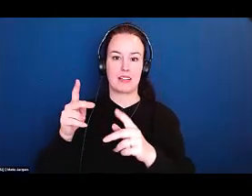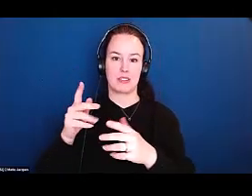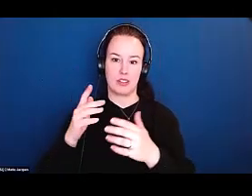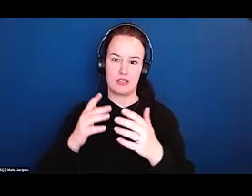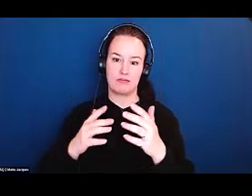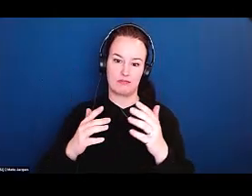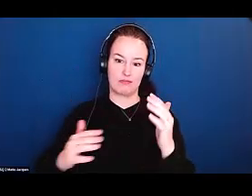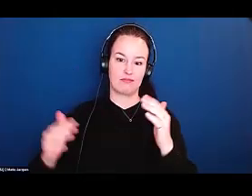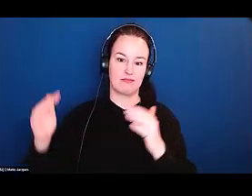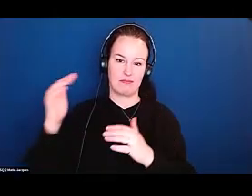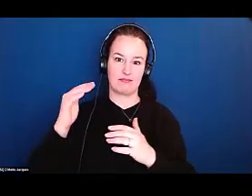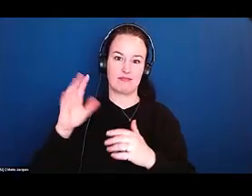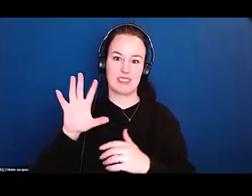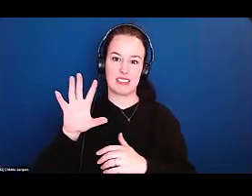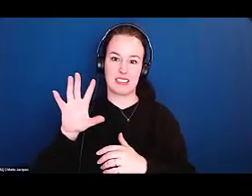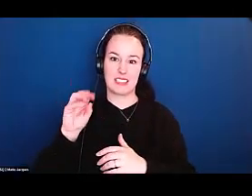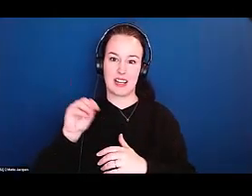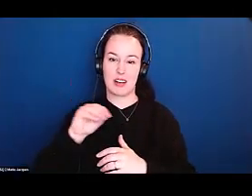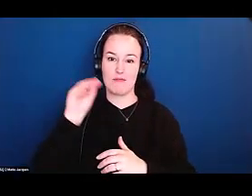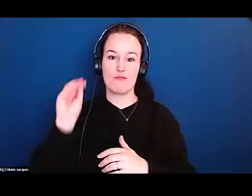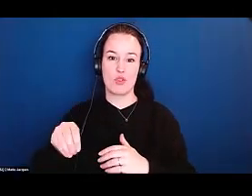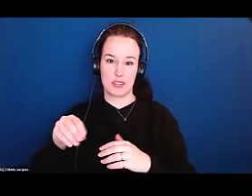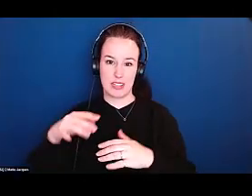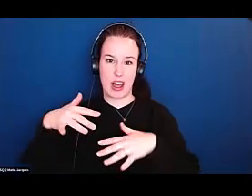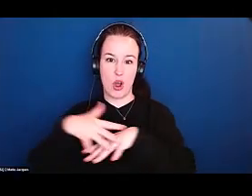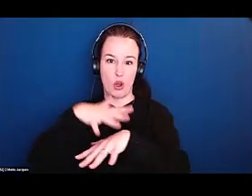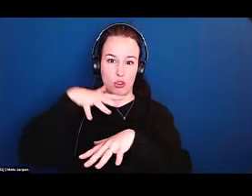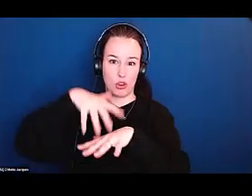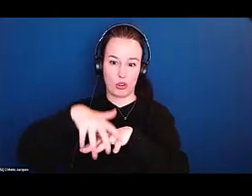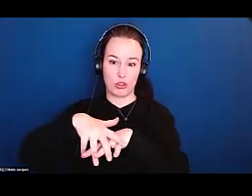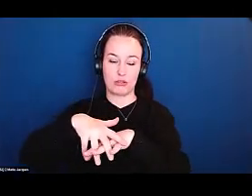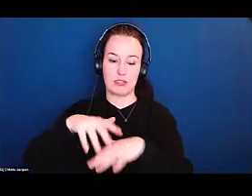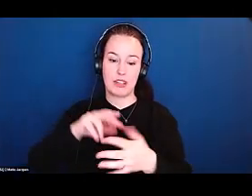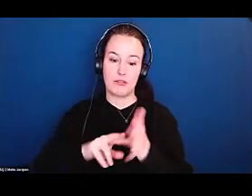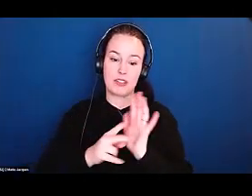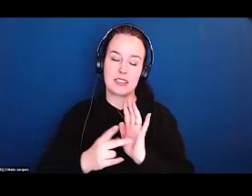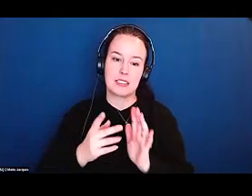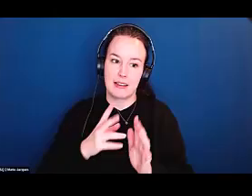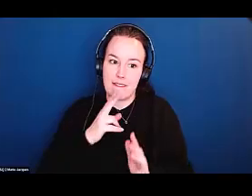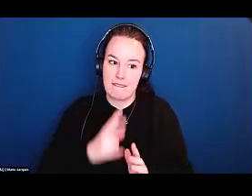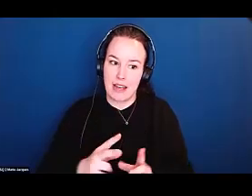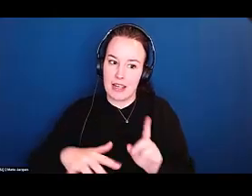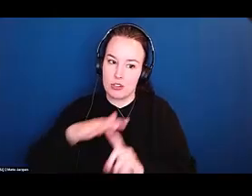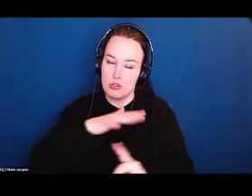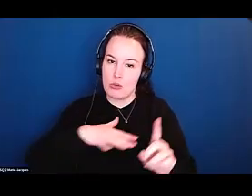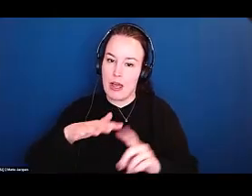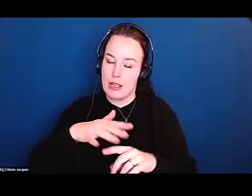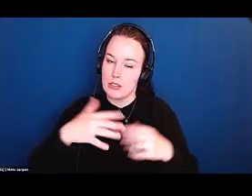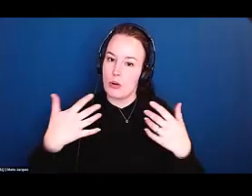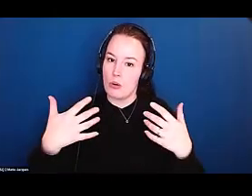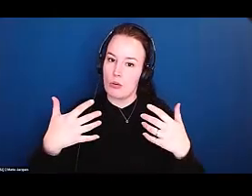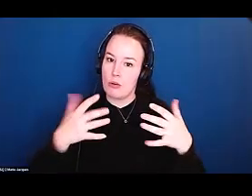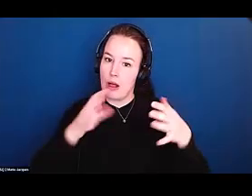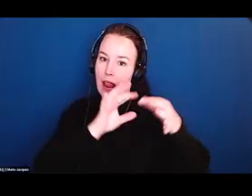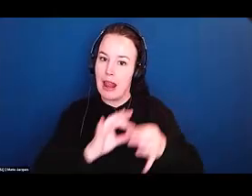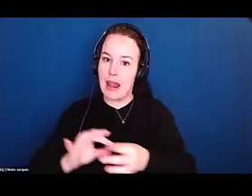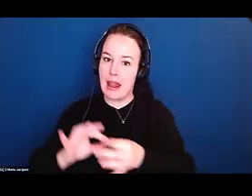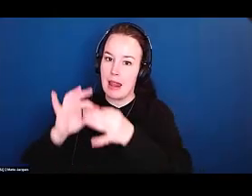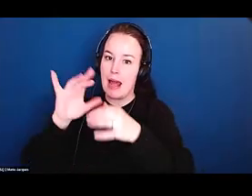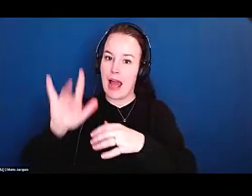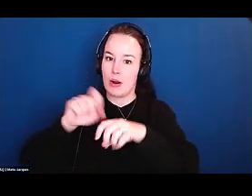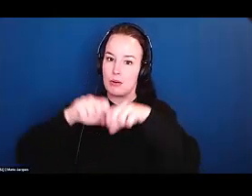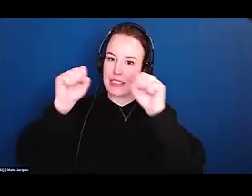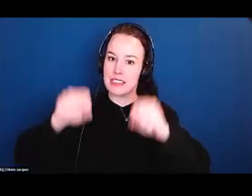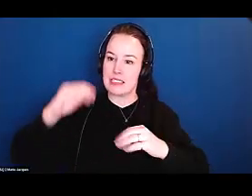d'origine autochtone, presque 60% à Alberta. Donc, ce sont des réalités qui sont vraiment associées